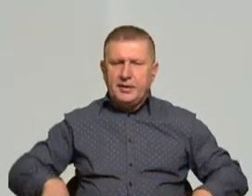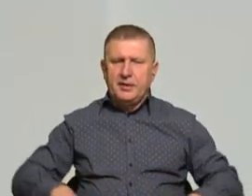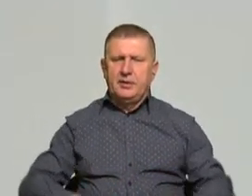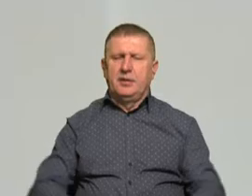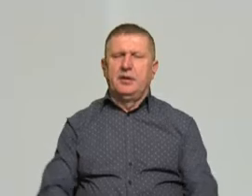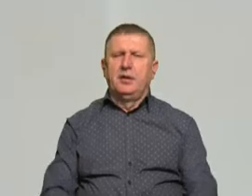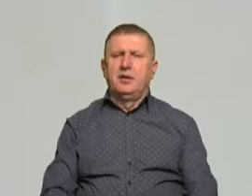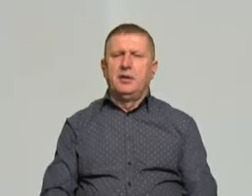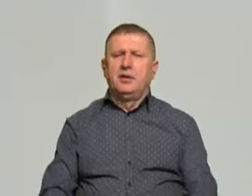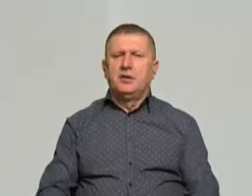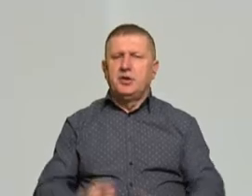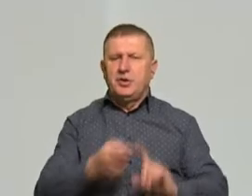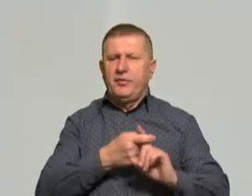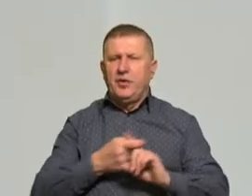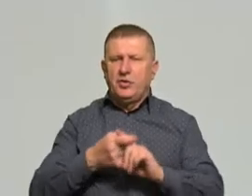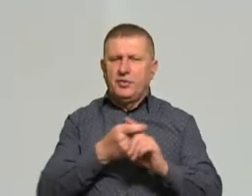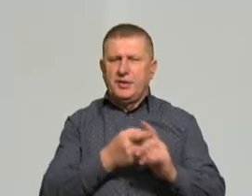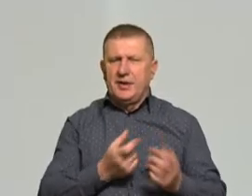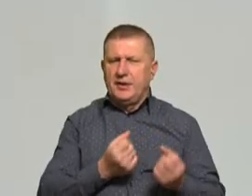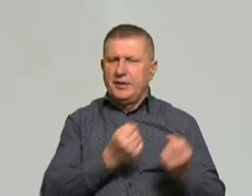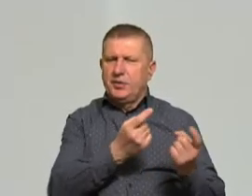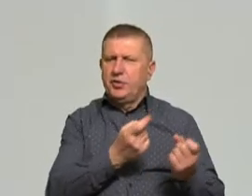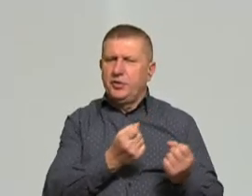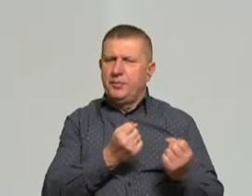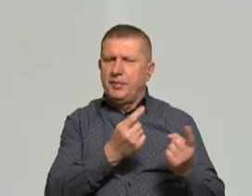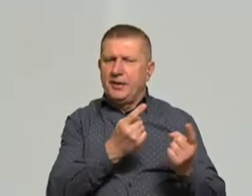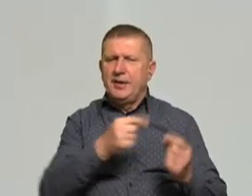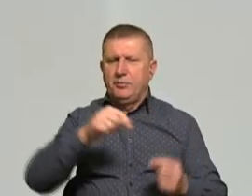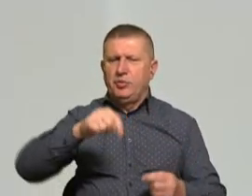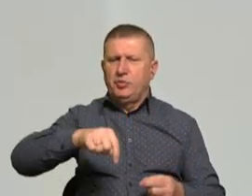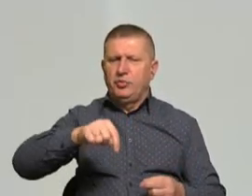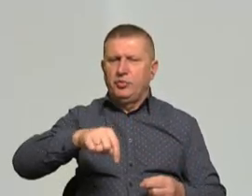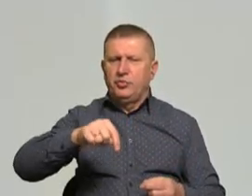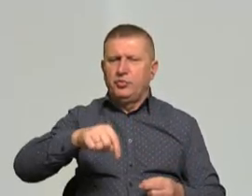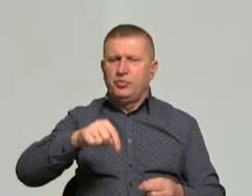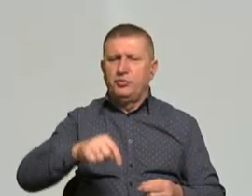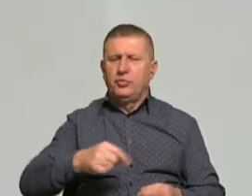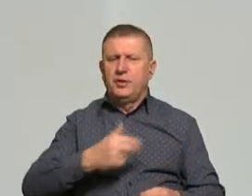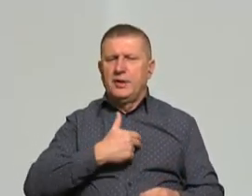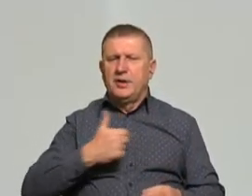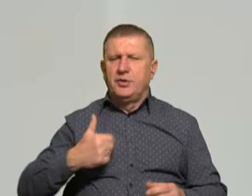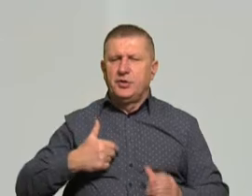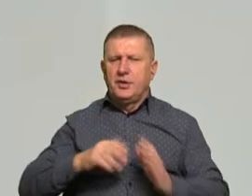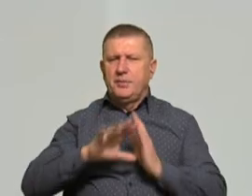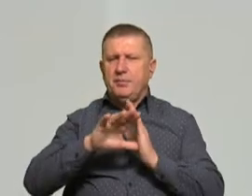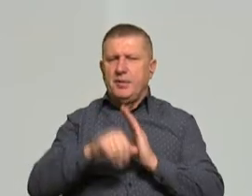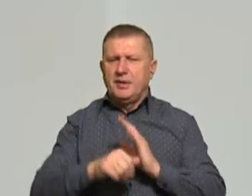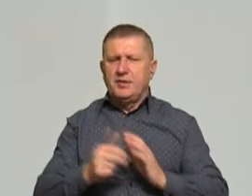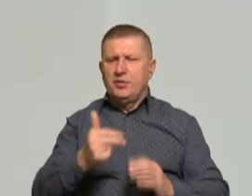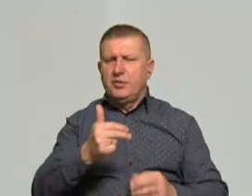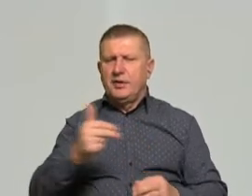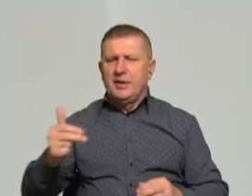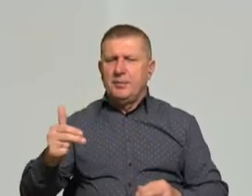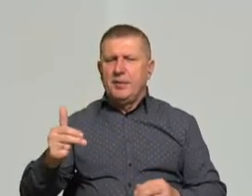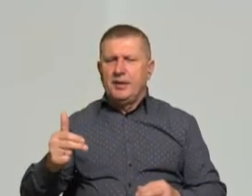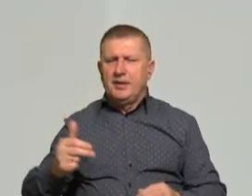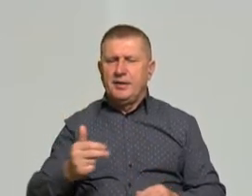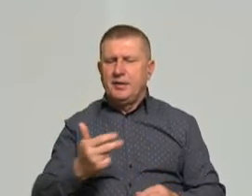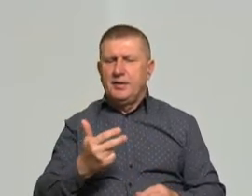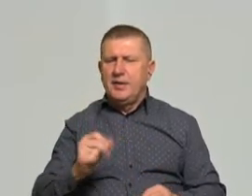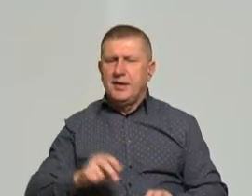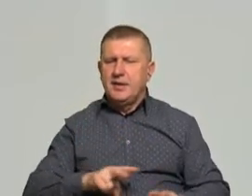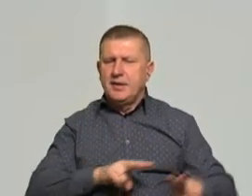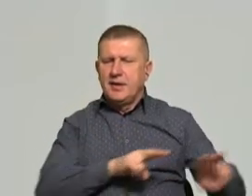kwestie ekologiczne, kwestie związane z odpadami tutaj na kanwie naszego miasta, to są tematy, którymi niezależni, z którego mam